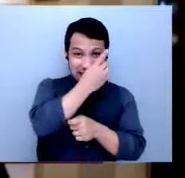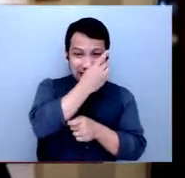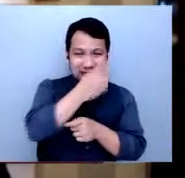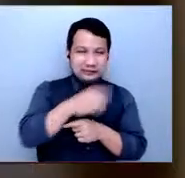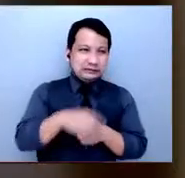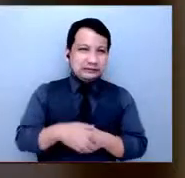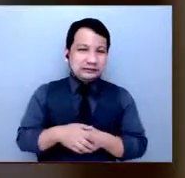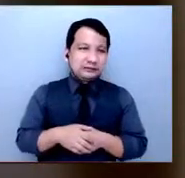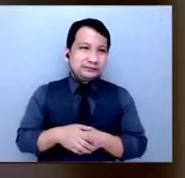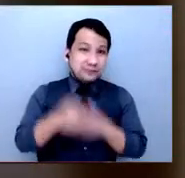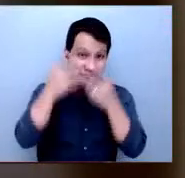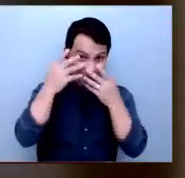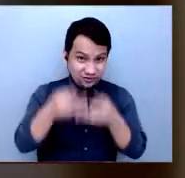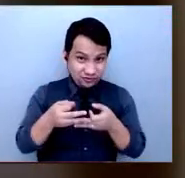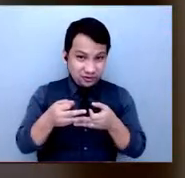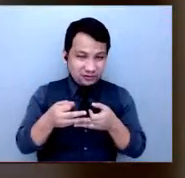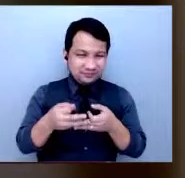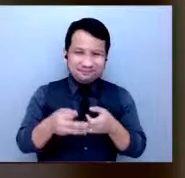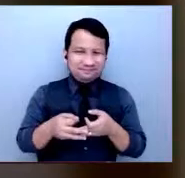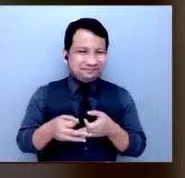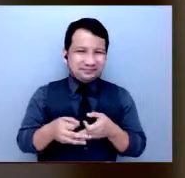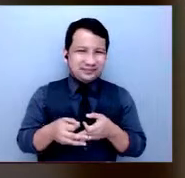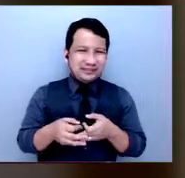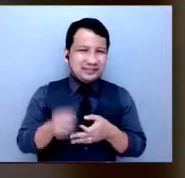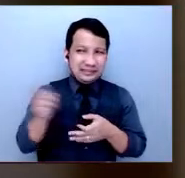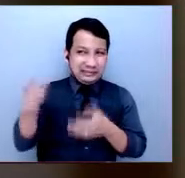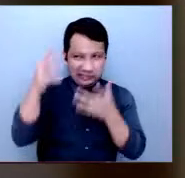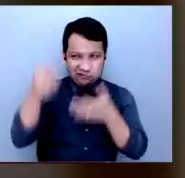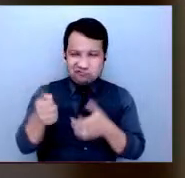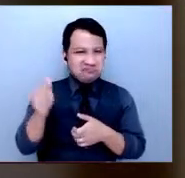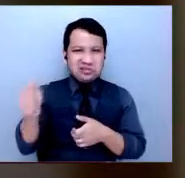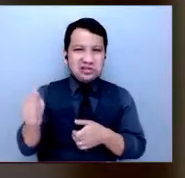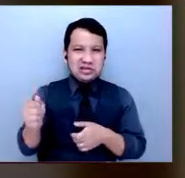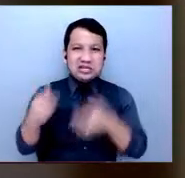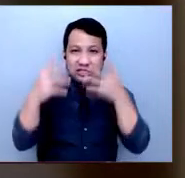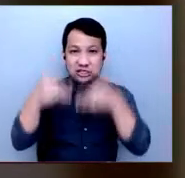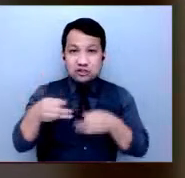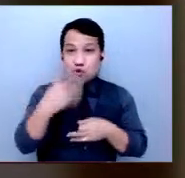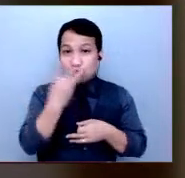Sara, decision nila bongbong yun.